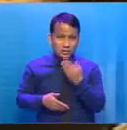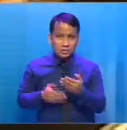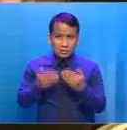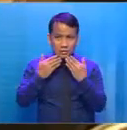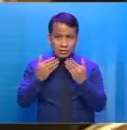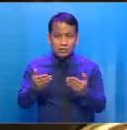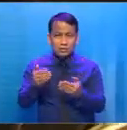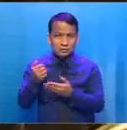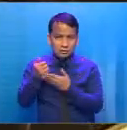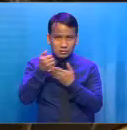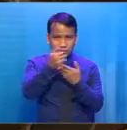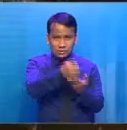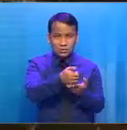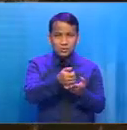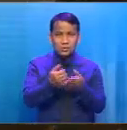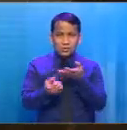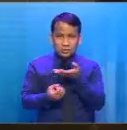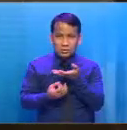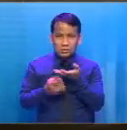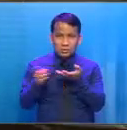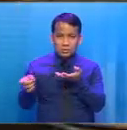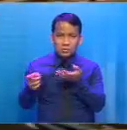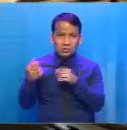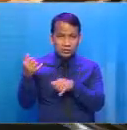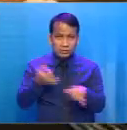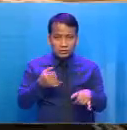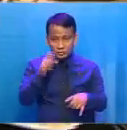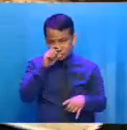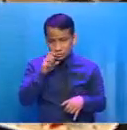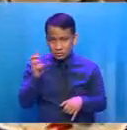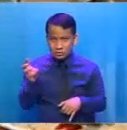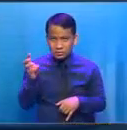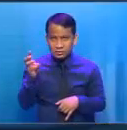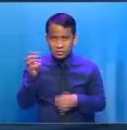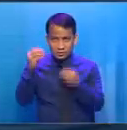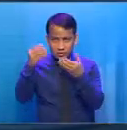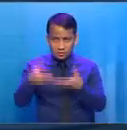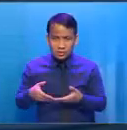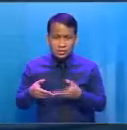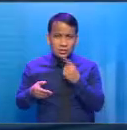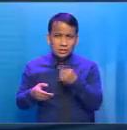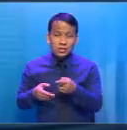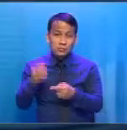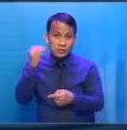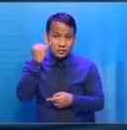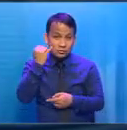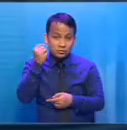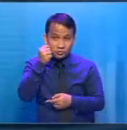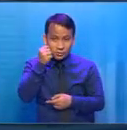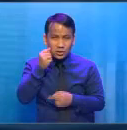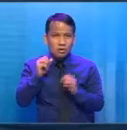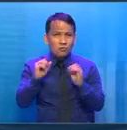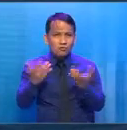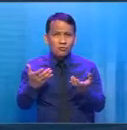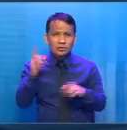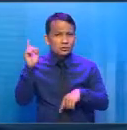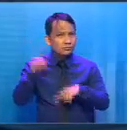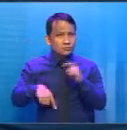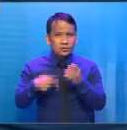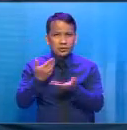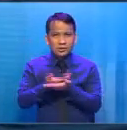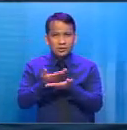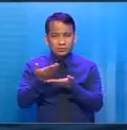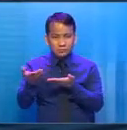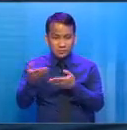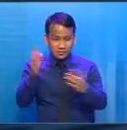loob, tumutulong siya sa gawaing bahay ng senior citizen ng teacher. Kwento ni Aling Josephine, wala siyang kakayanang